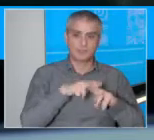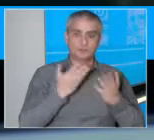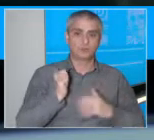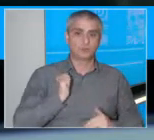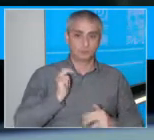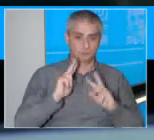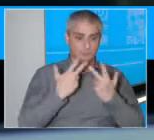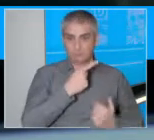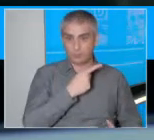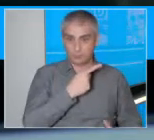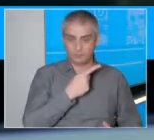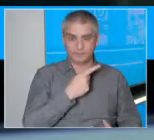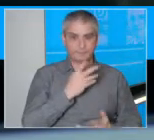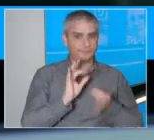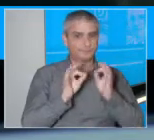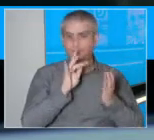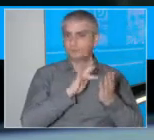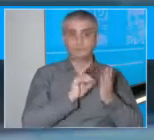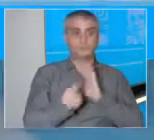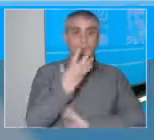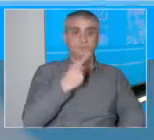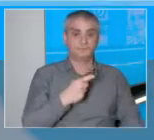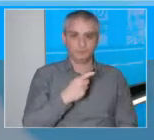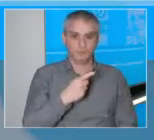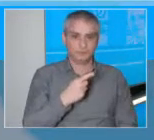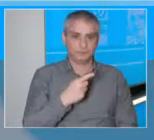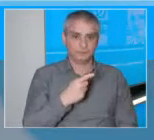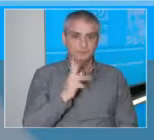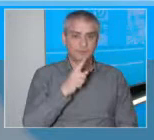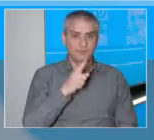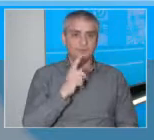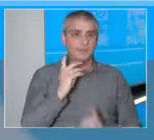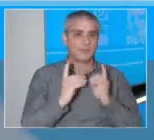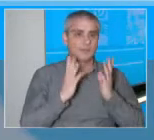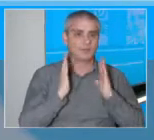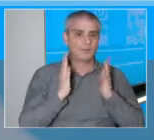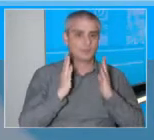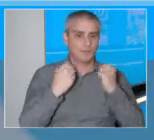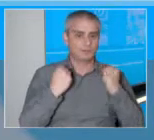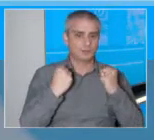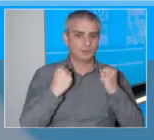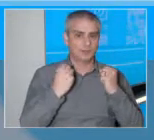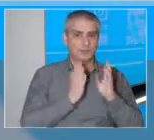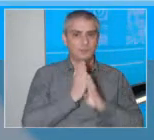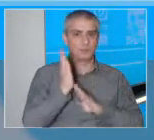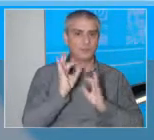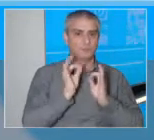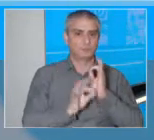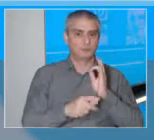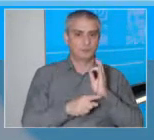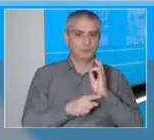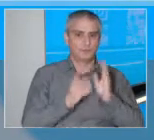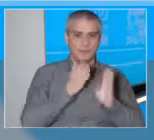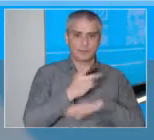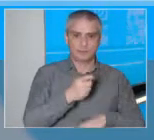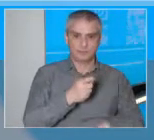הציבורי, והפרקליטות היא המקום הכי בולט בעניין הזה. יש שם דינמיקה מאוד מאוד חזקה, שמושכת לכיוון מאוד מסוים. עכשיו, אתה